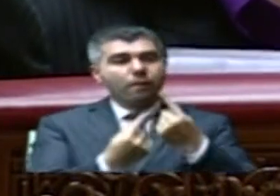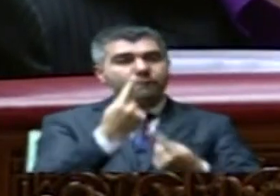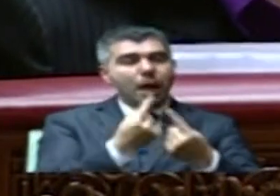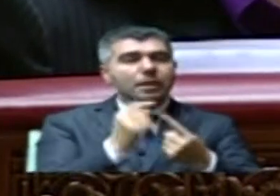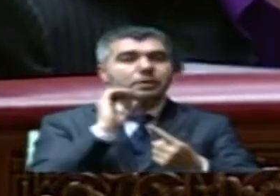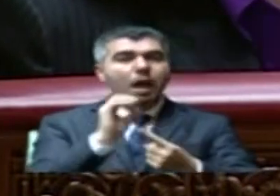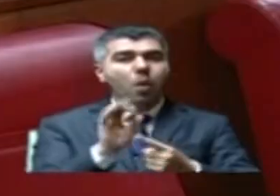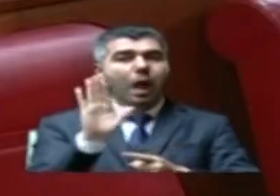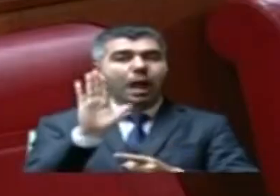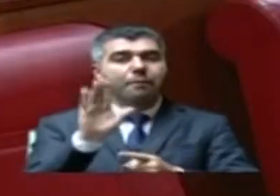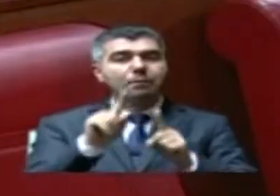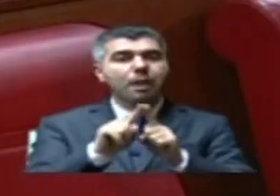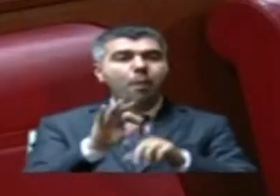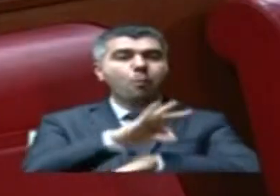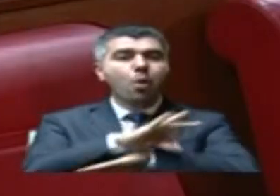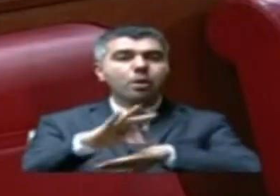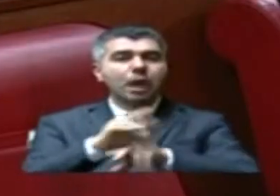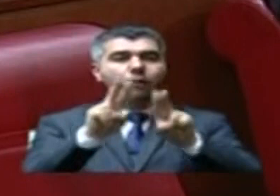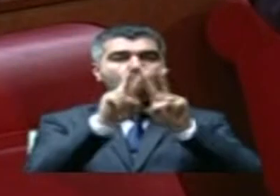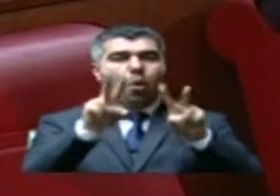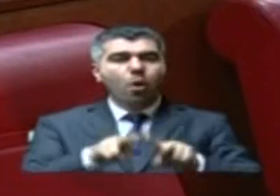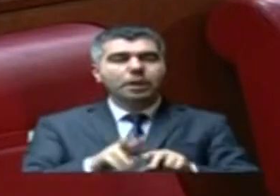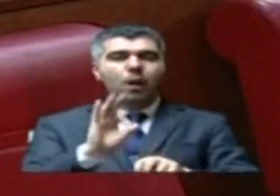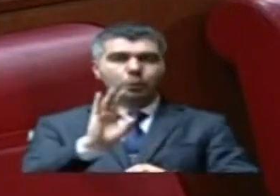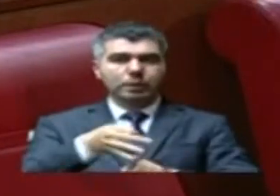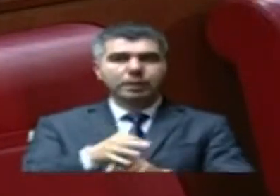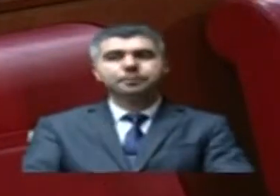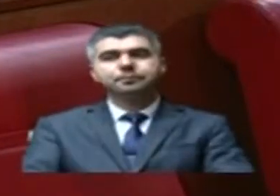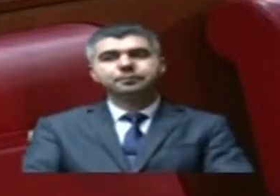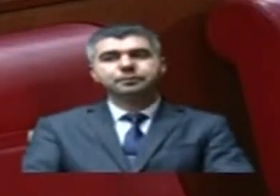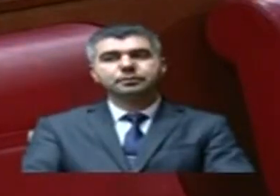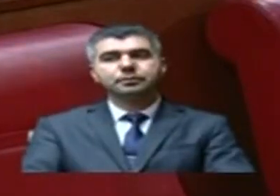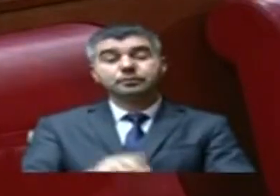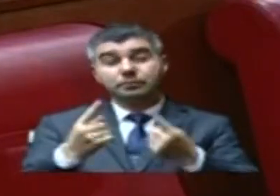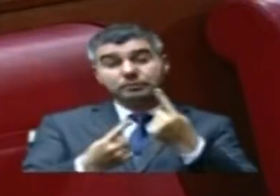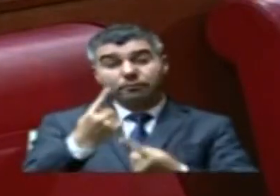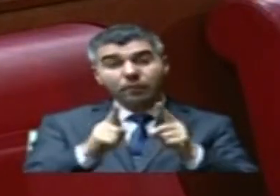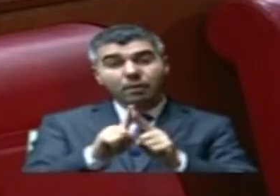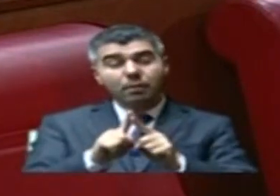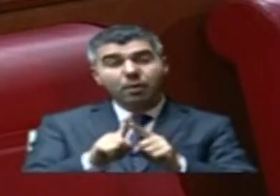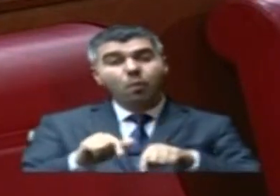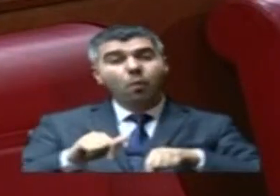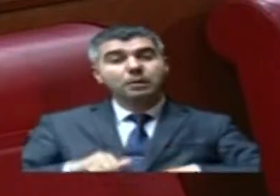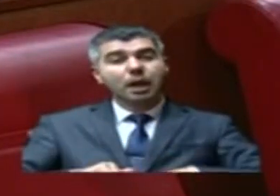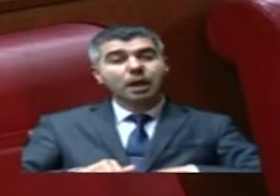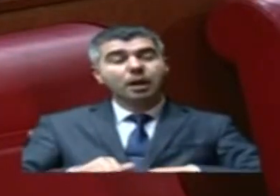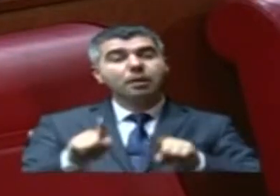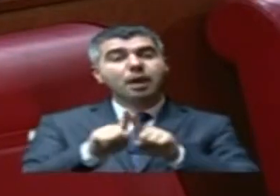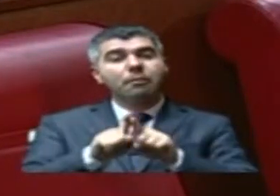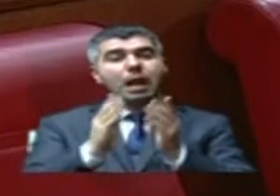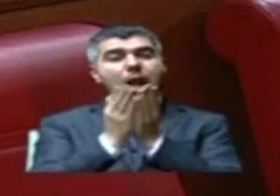معينة فهذا التوظيف في إطار التعاقد موجود. التوظيف في إطار التعاقد عبر وزارة التربية الوطنية واللي